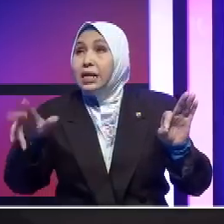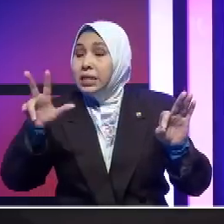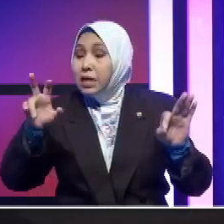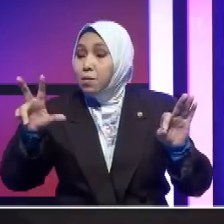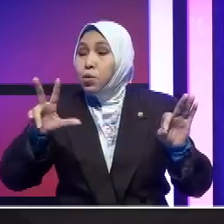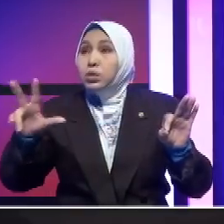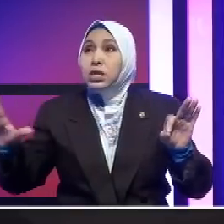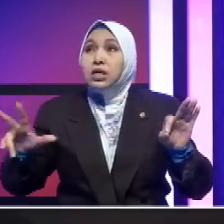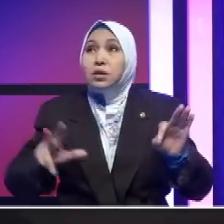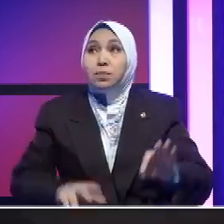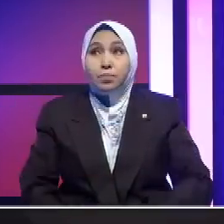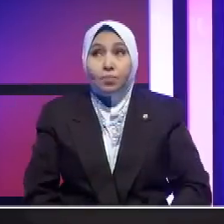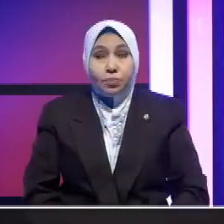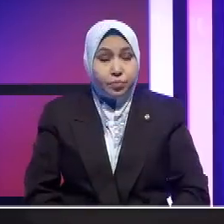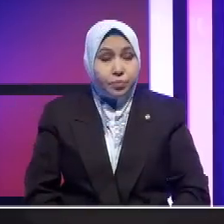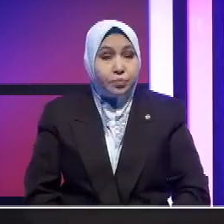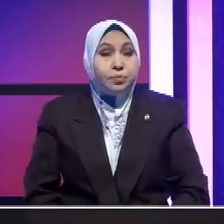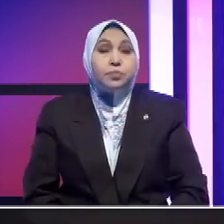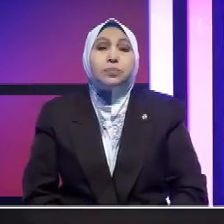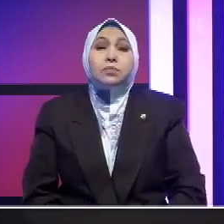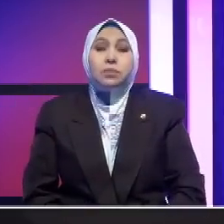33.